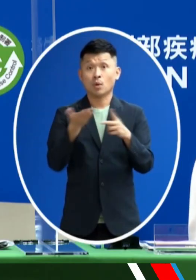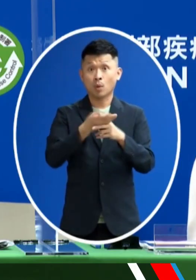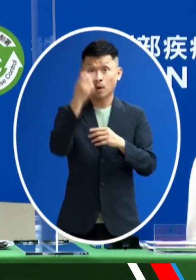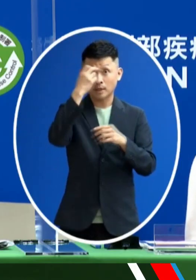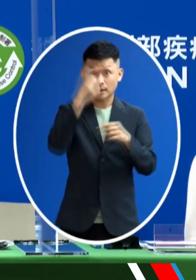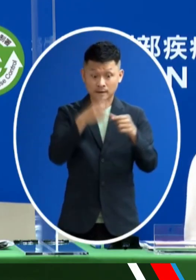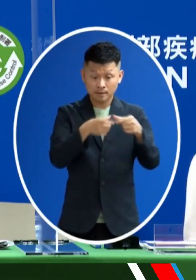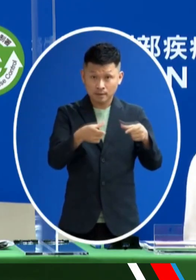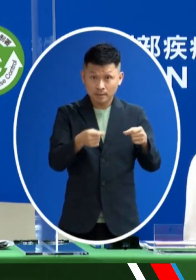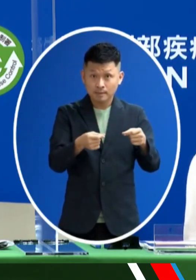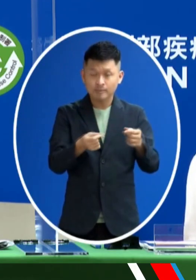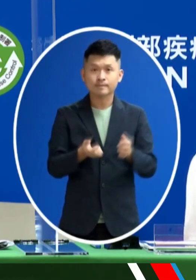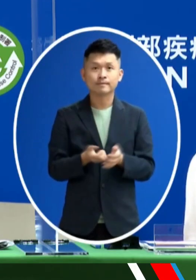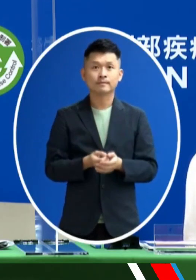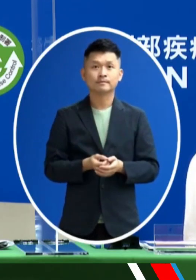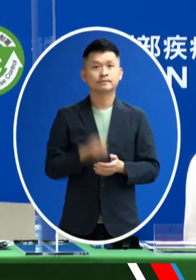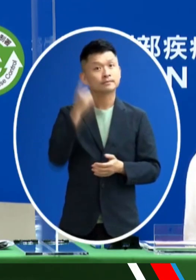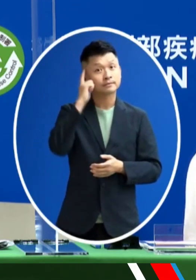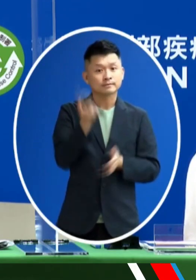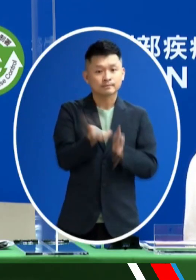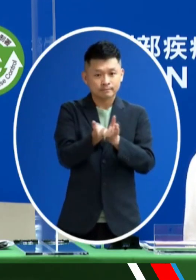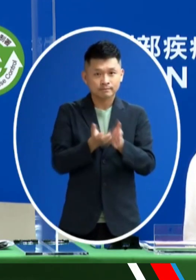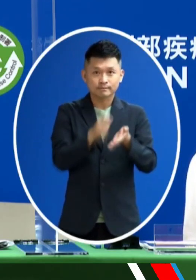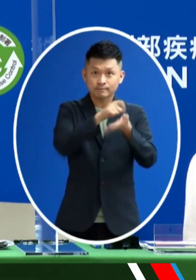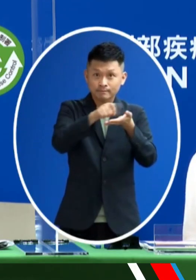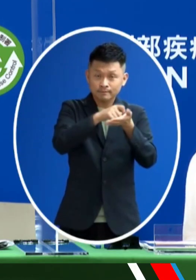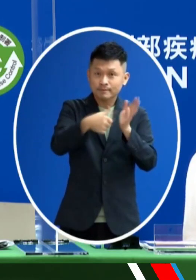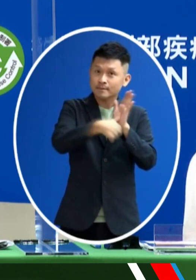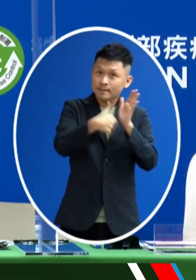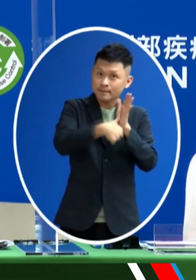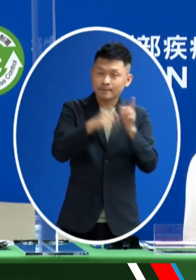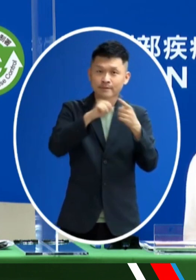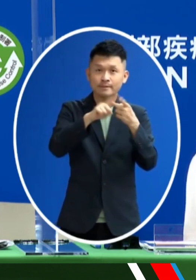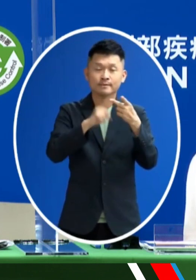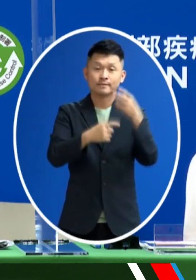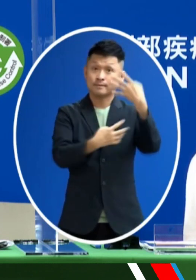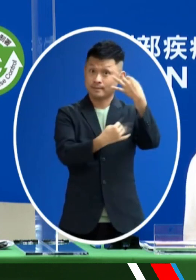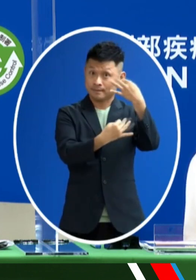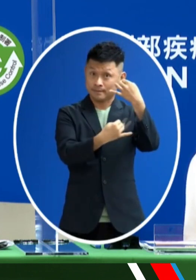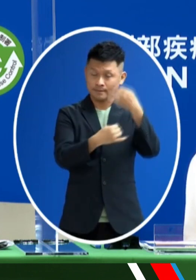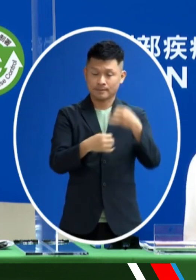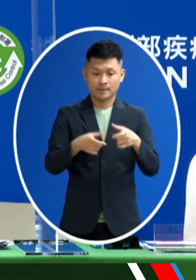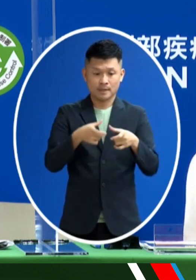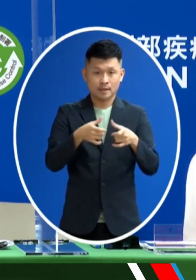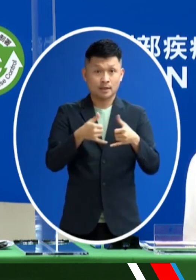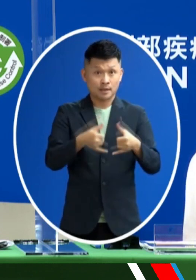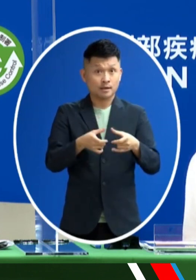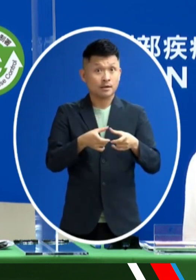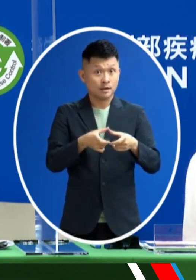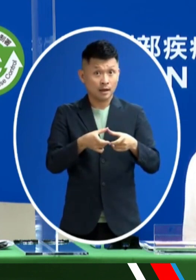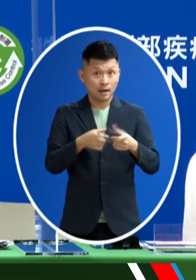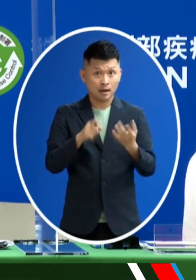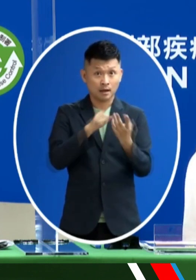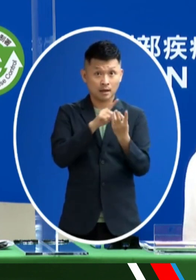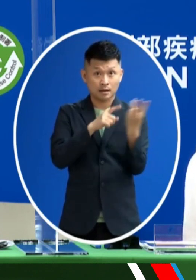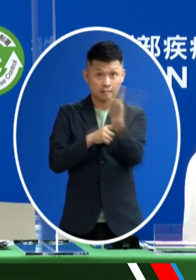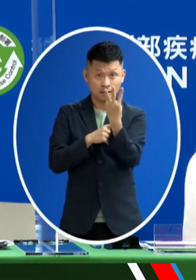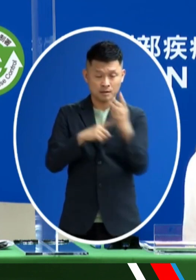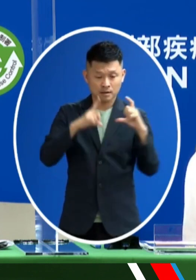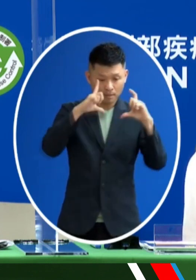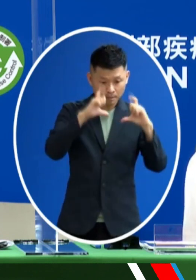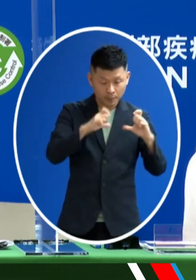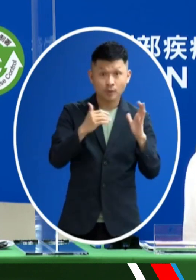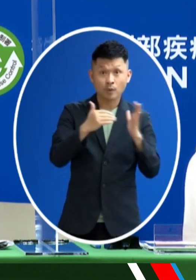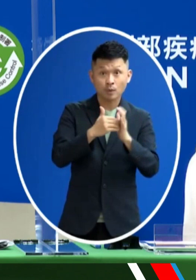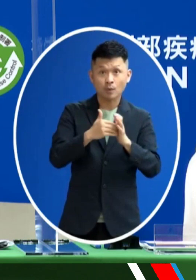就事先先把这个写好名字、日期，然后跟健保卡一起照相，然后连通了之